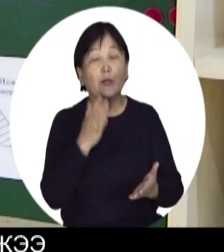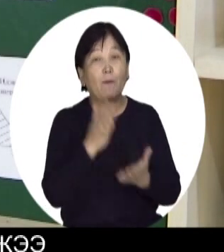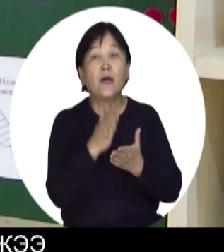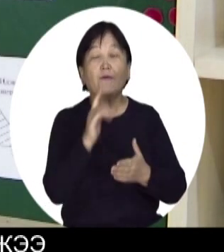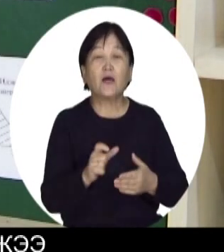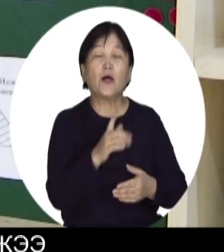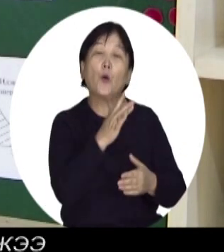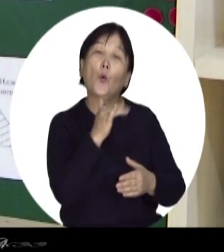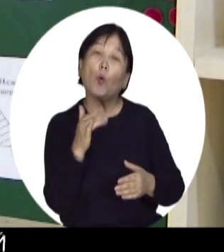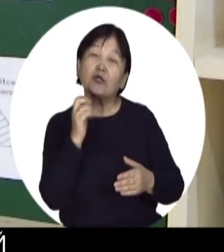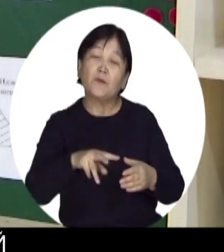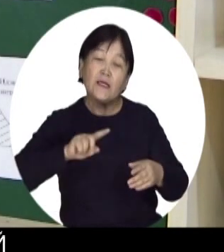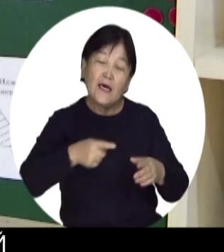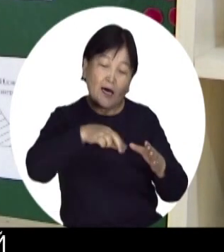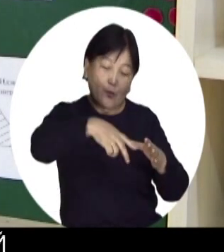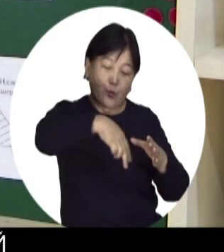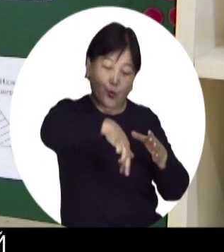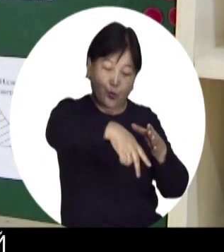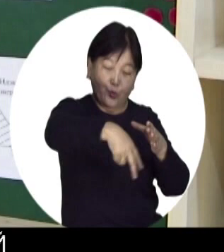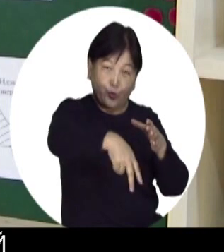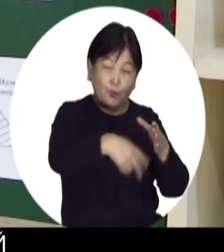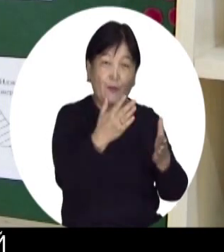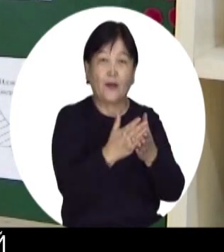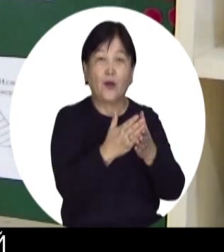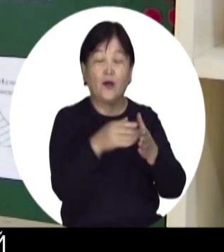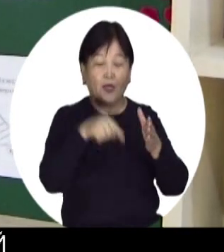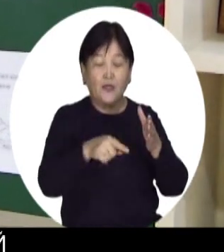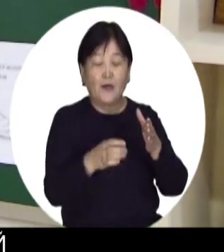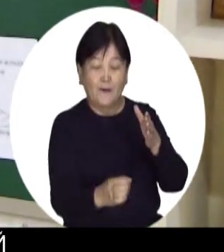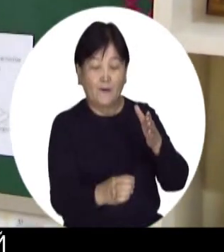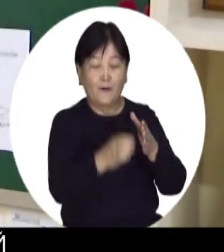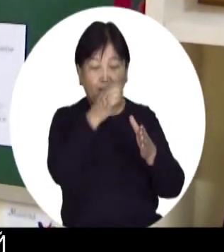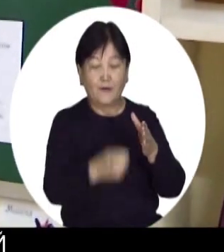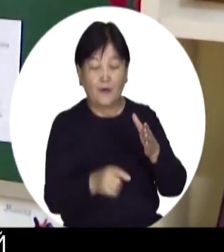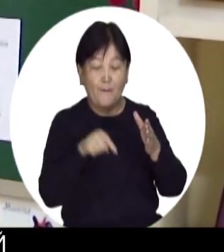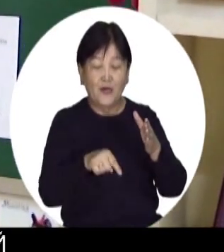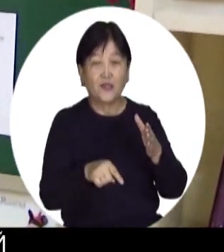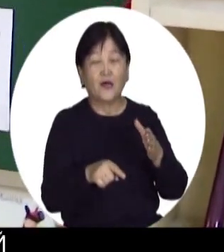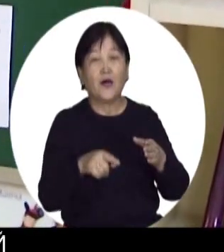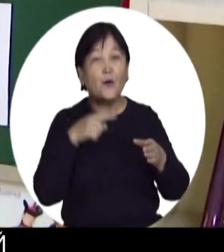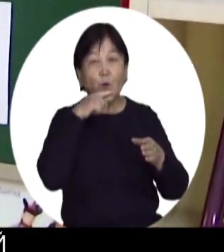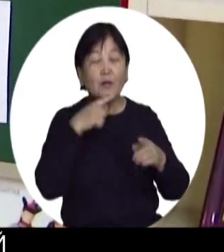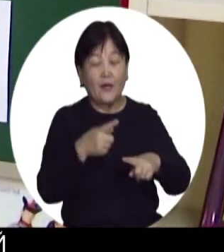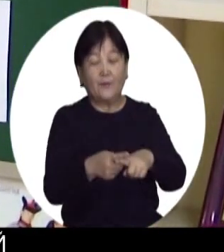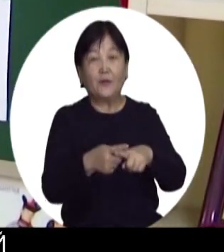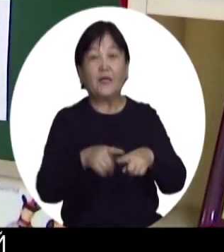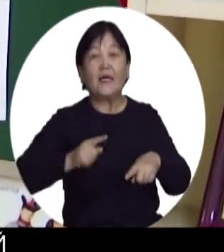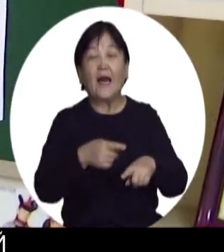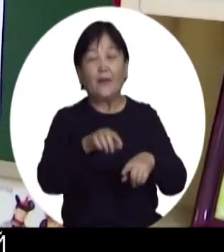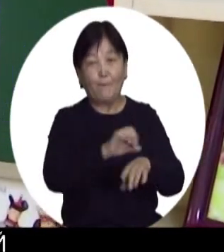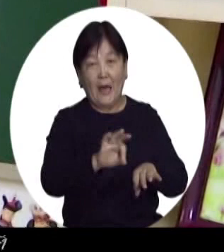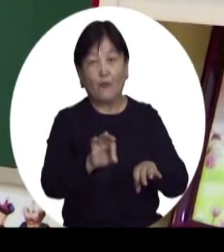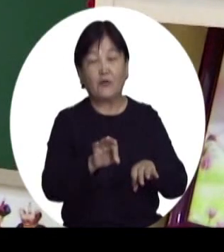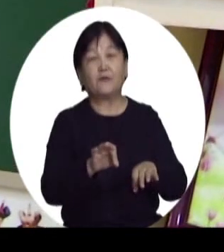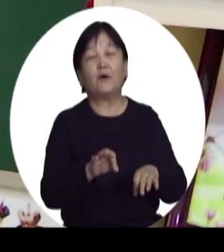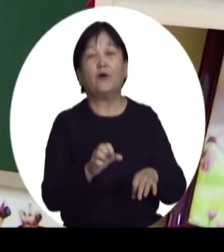уусмал булангартсан, шувтан головны оролдох хэрэгс тэмдэг яагаад арилсан талаар за энд урвалын